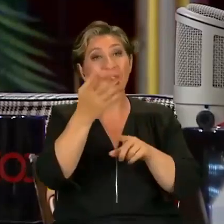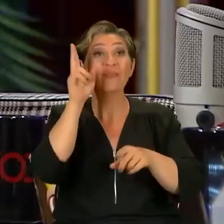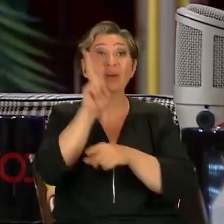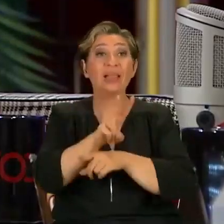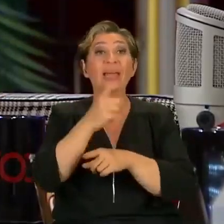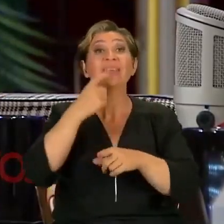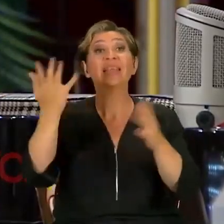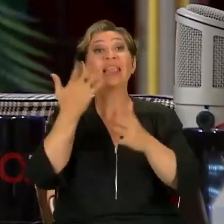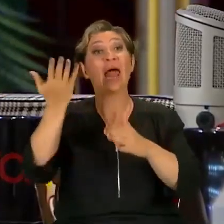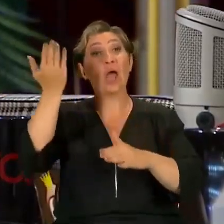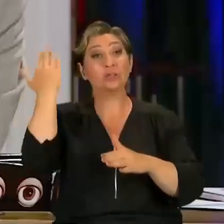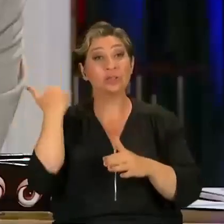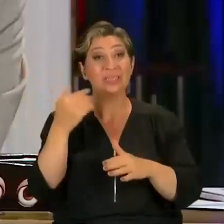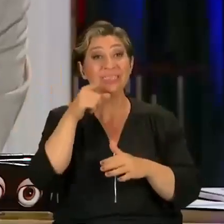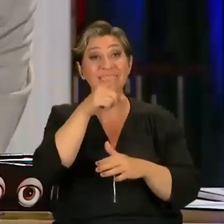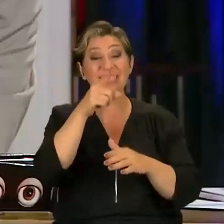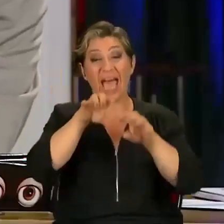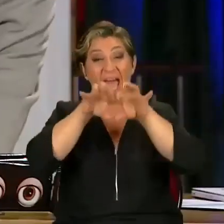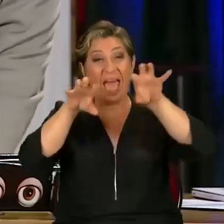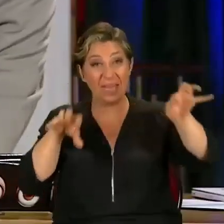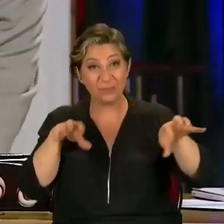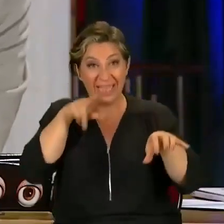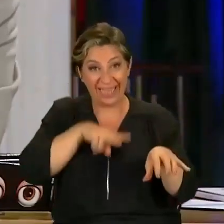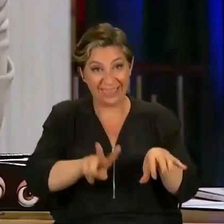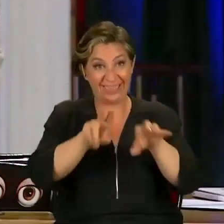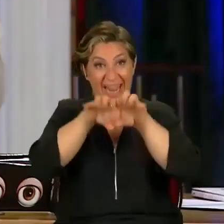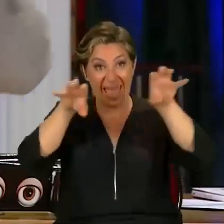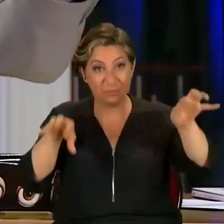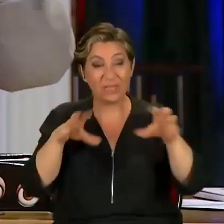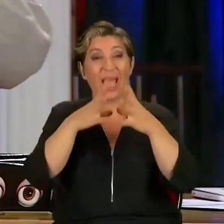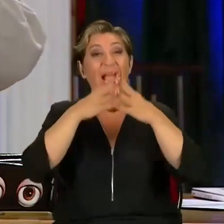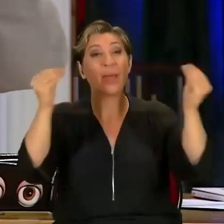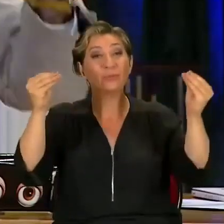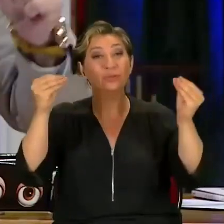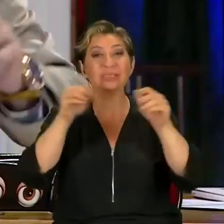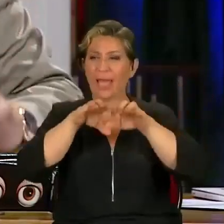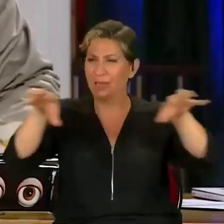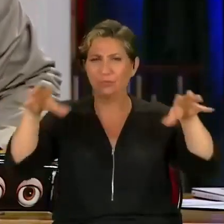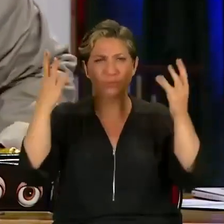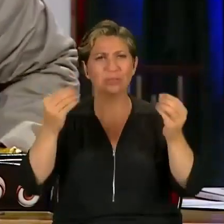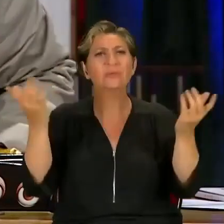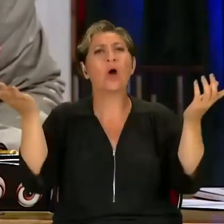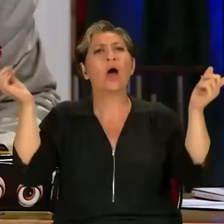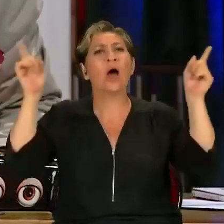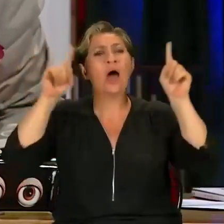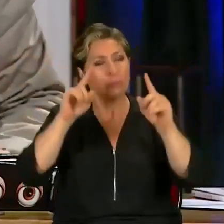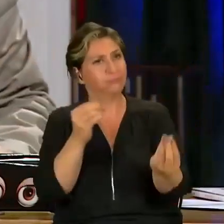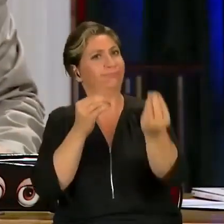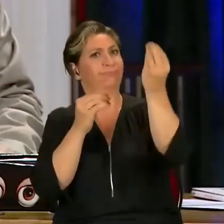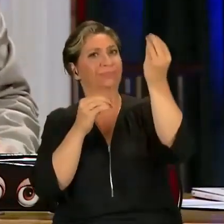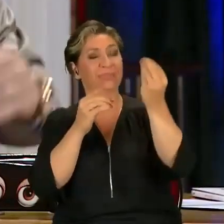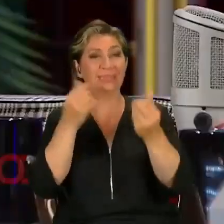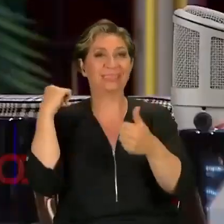Vallahi diyeceğim, yıllar önce sizi ayırmışlar ikizinden. Kaybolmuşsun, ayrılmışsın, gitmişsin. Bir de tabii